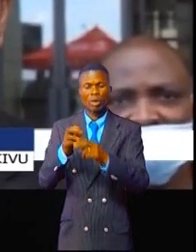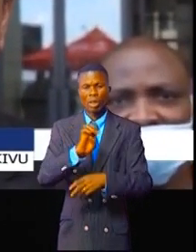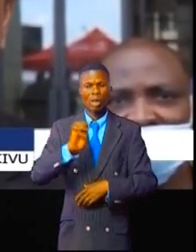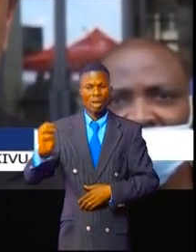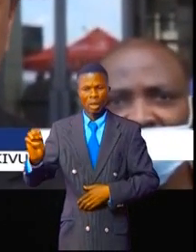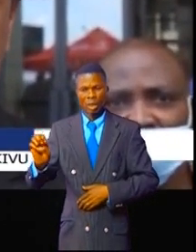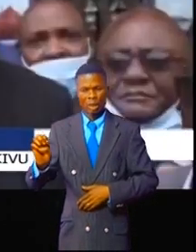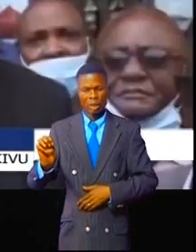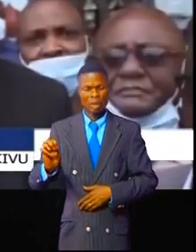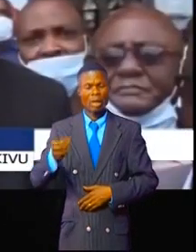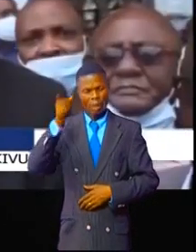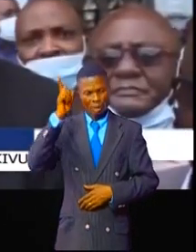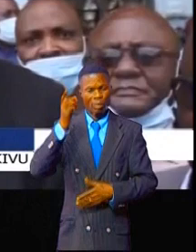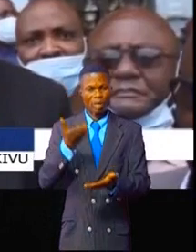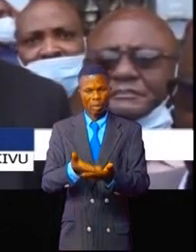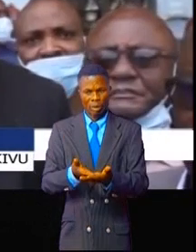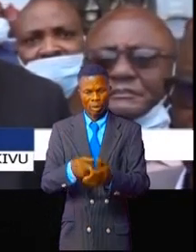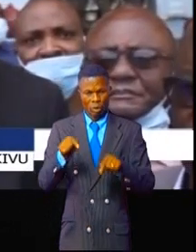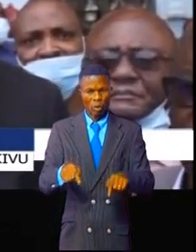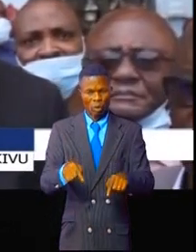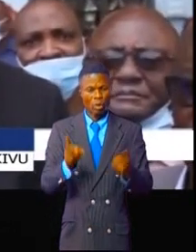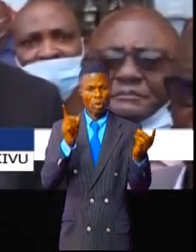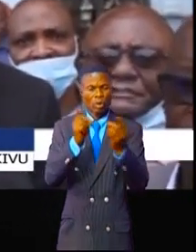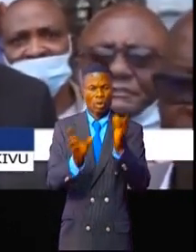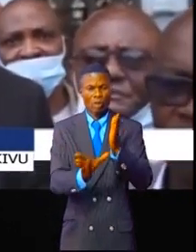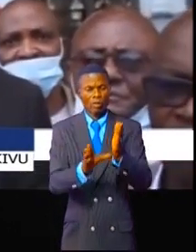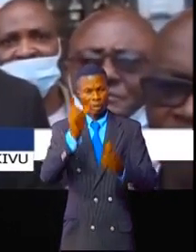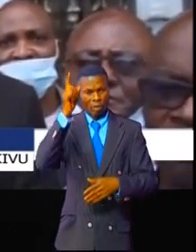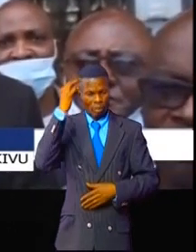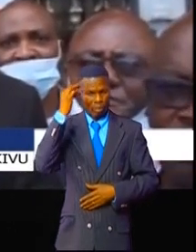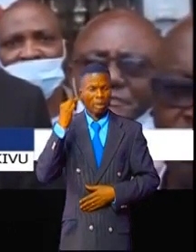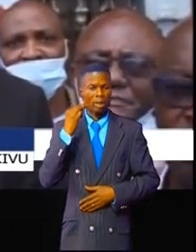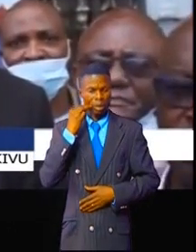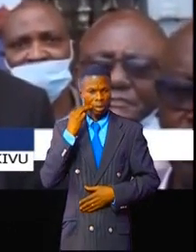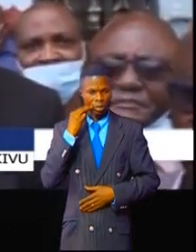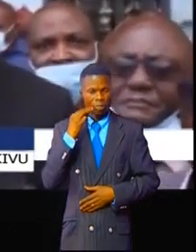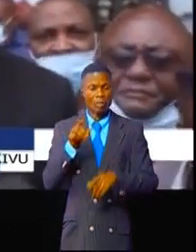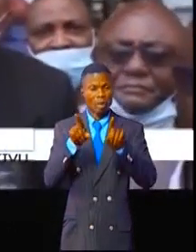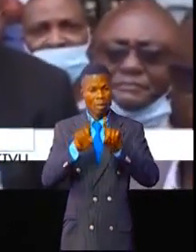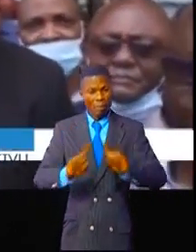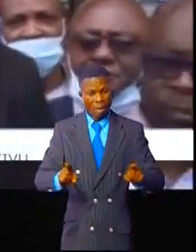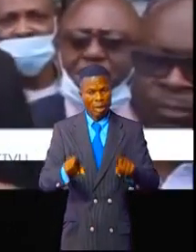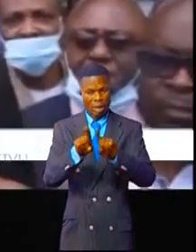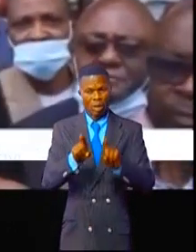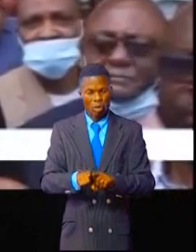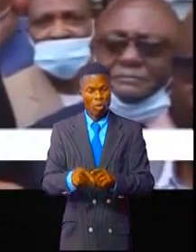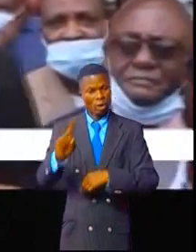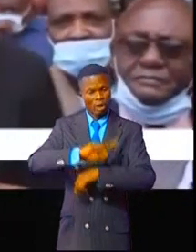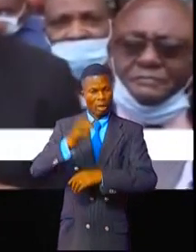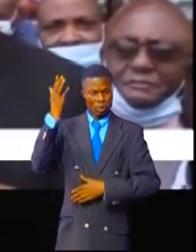en haute priorité aujourd'hui nous l'avons rencontré le vice-premier ministre mais il ya quelques il ya quelques jours